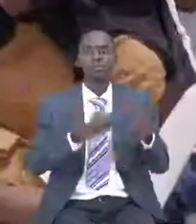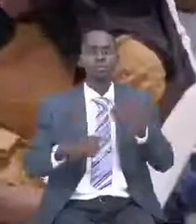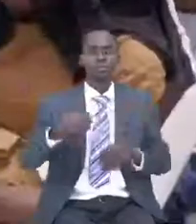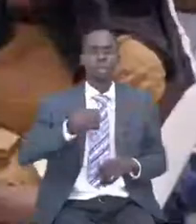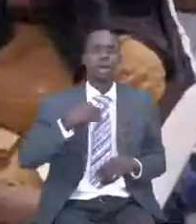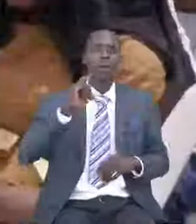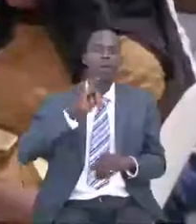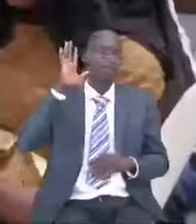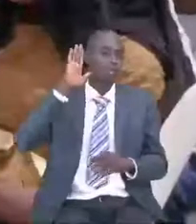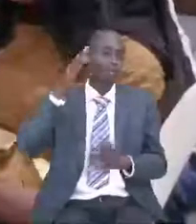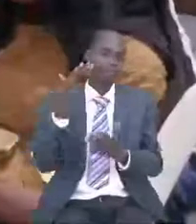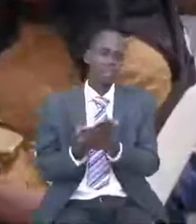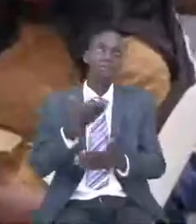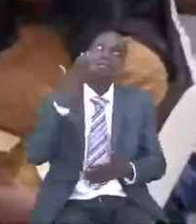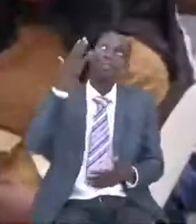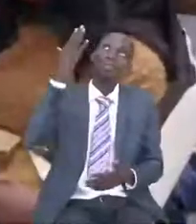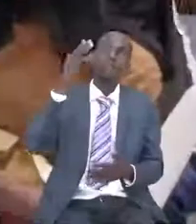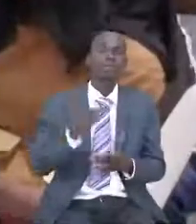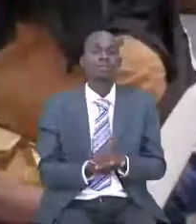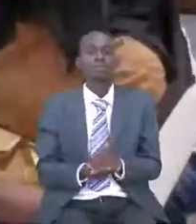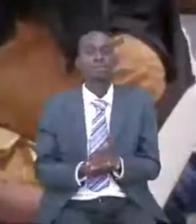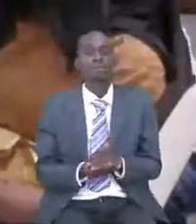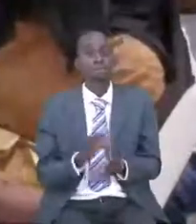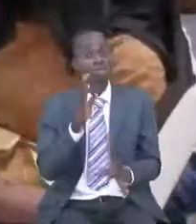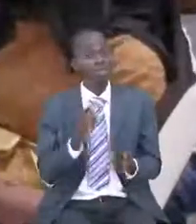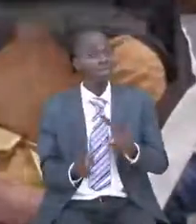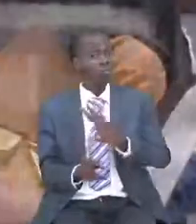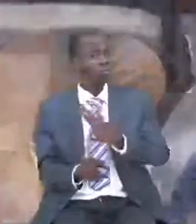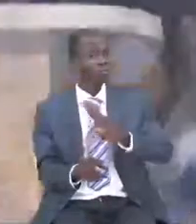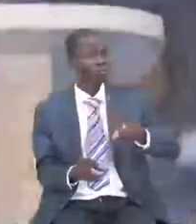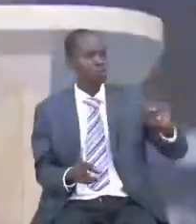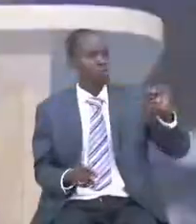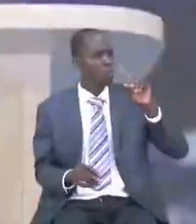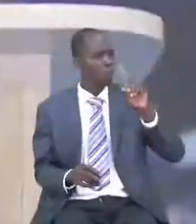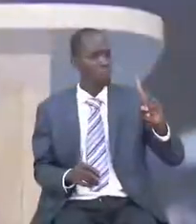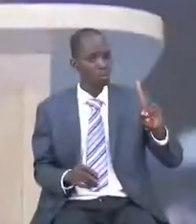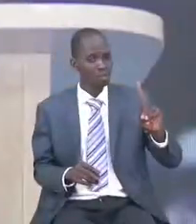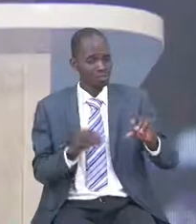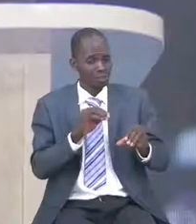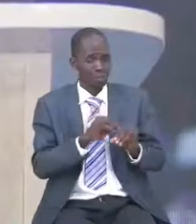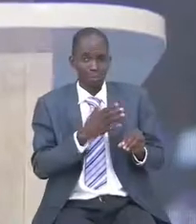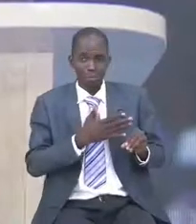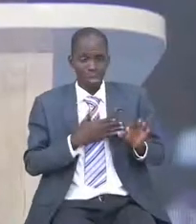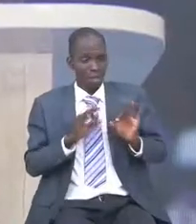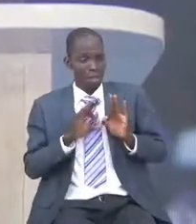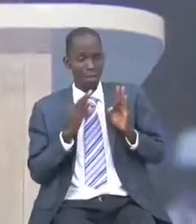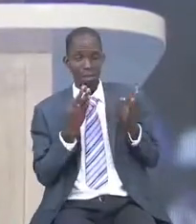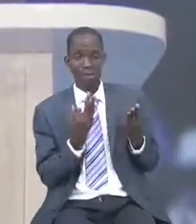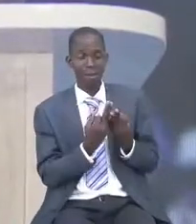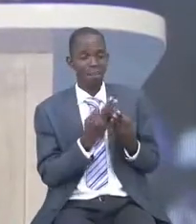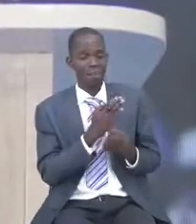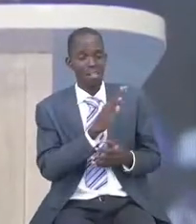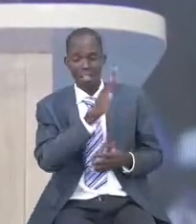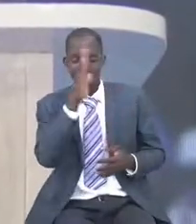arriveras. J'y arriverai. Si personne dans